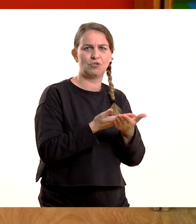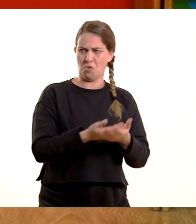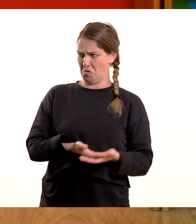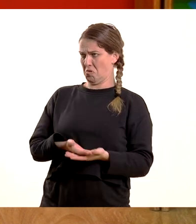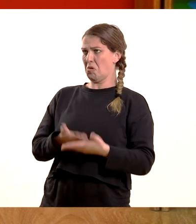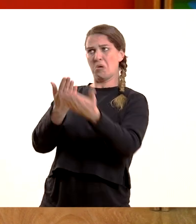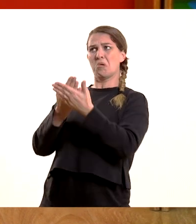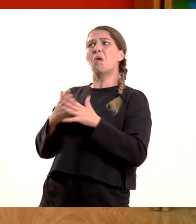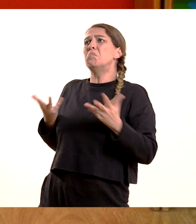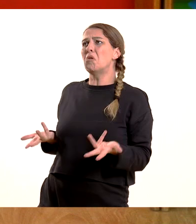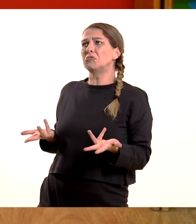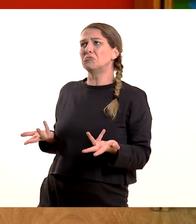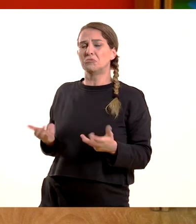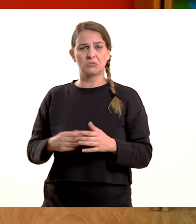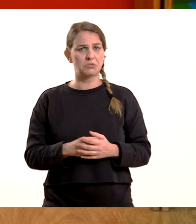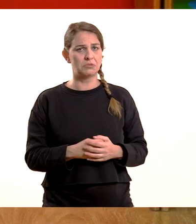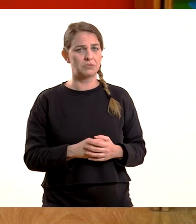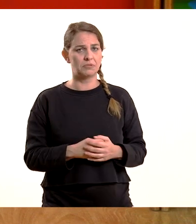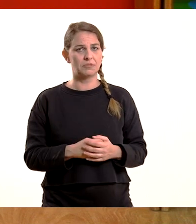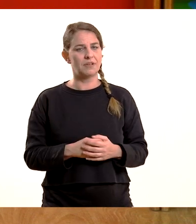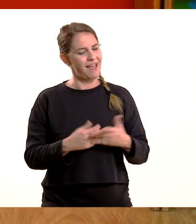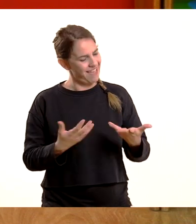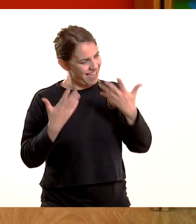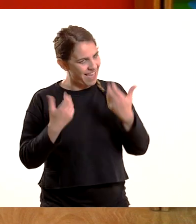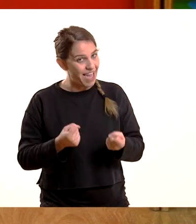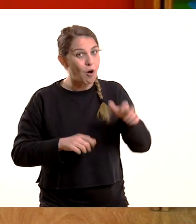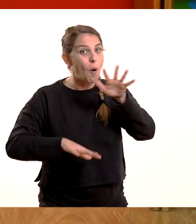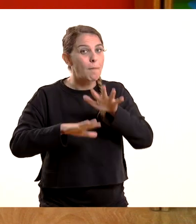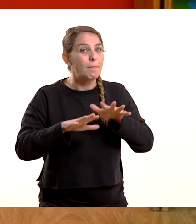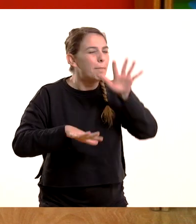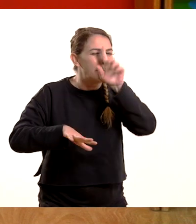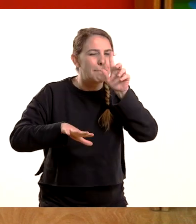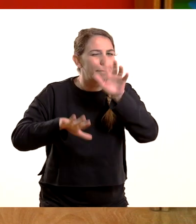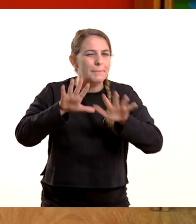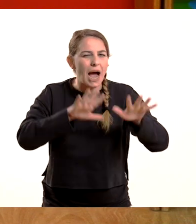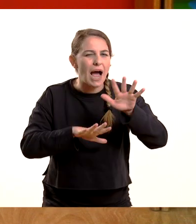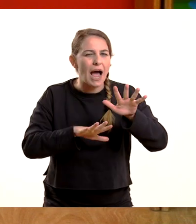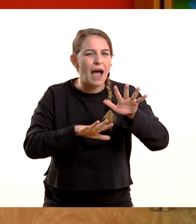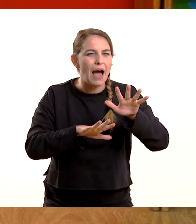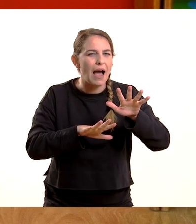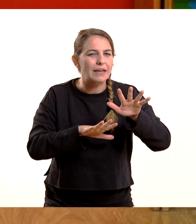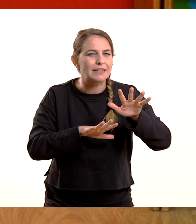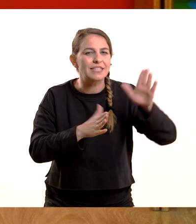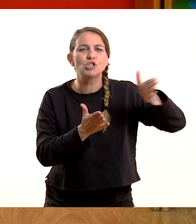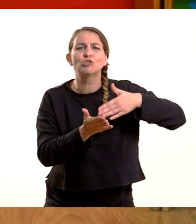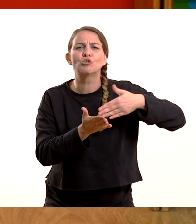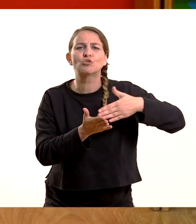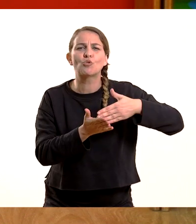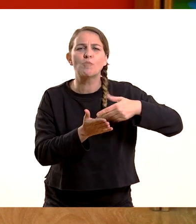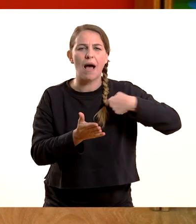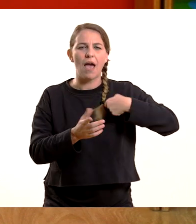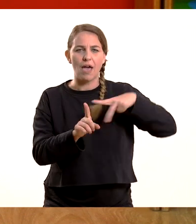θα το κάνεις αυτό? Με τη μαγική μου σκούπα. Θα τριγυρίσω από εδώ και από